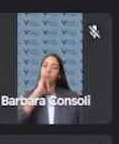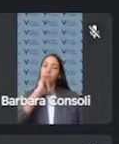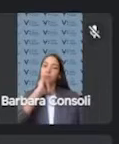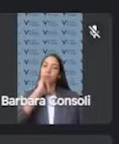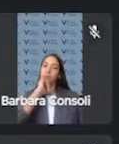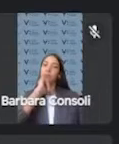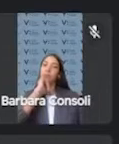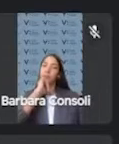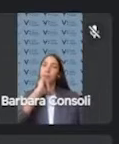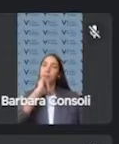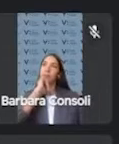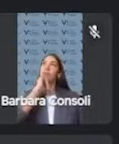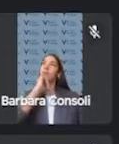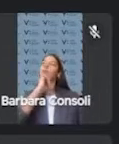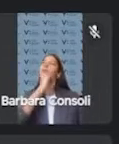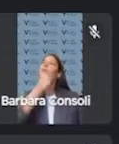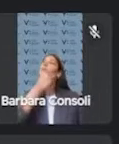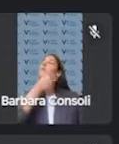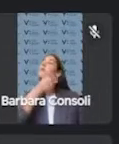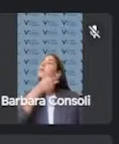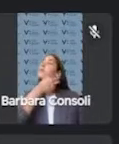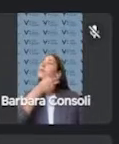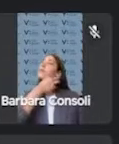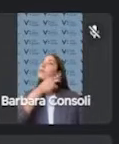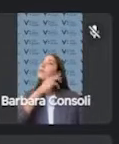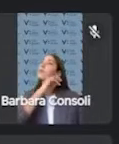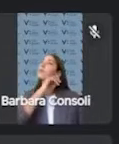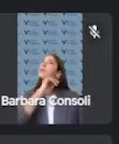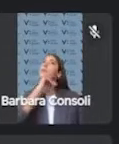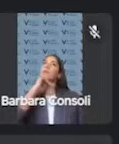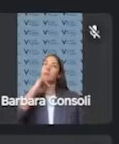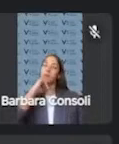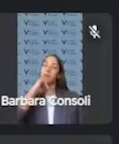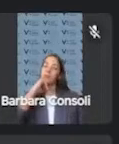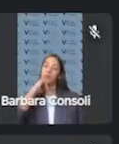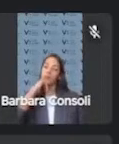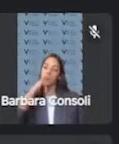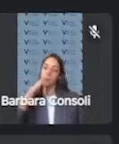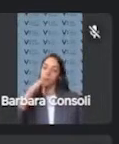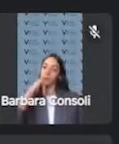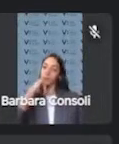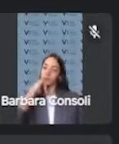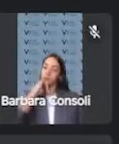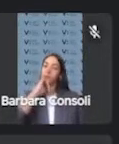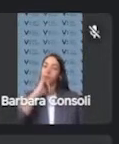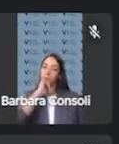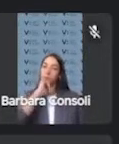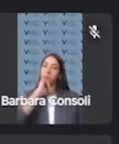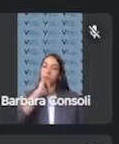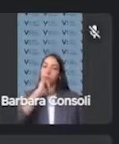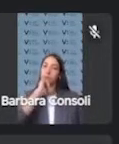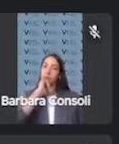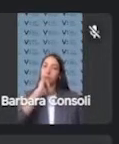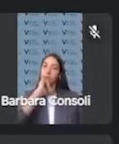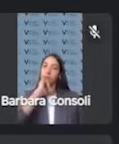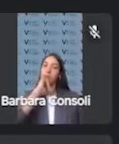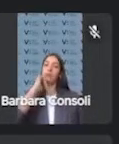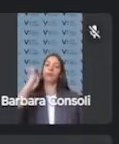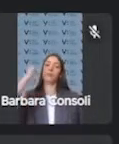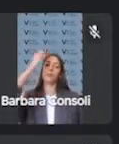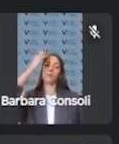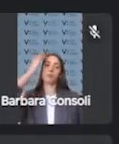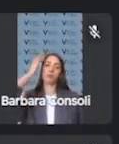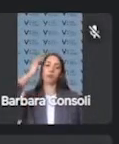che devono affacciarsi al primo esame, alle prime problematiche che poi sorgono